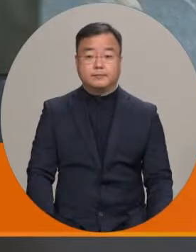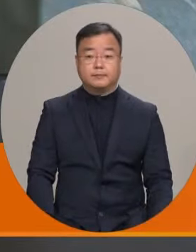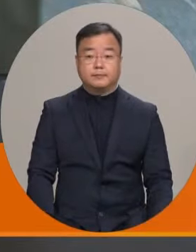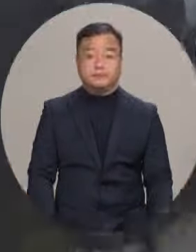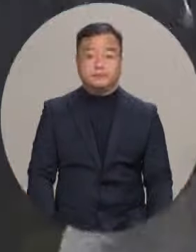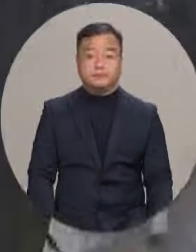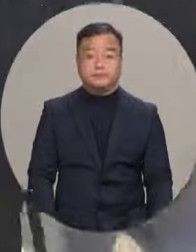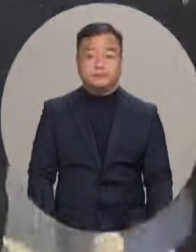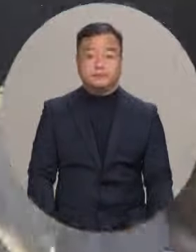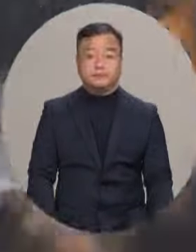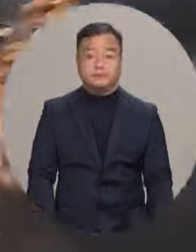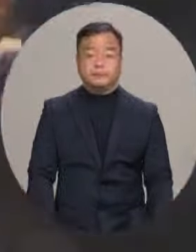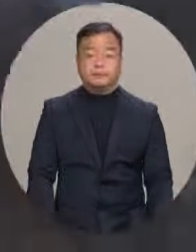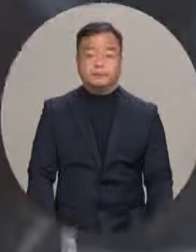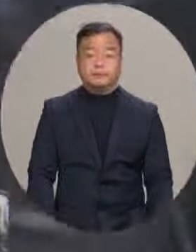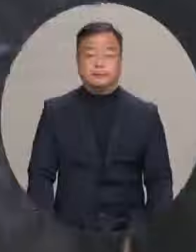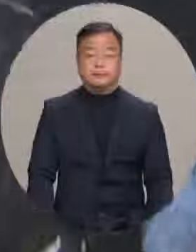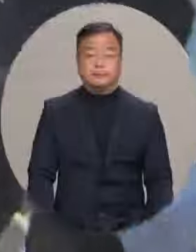취재했습니다